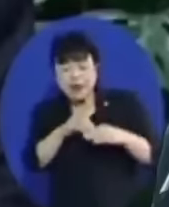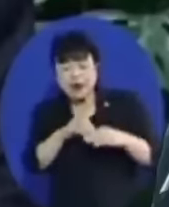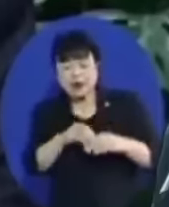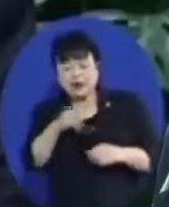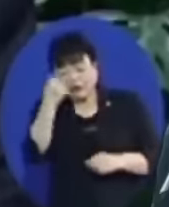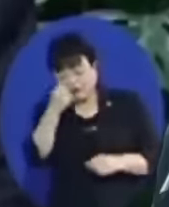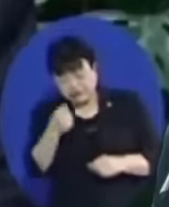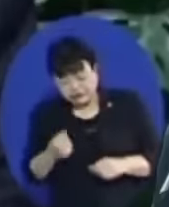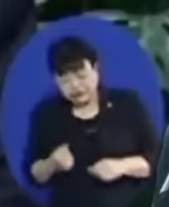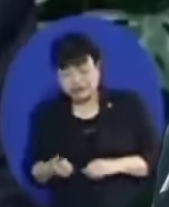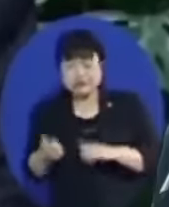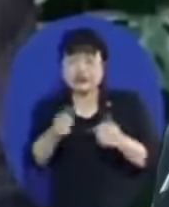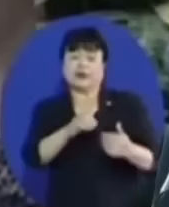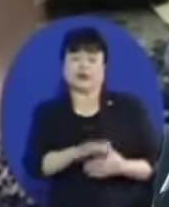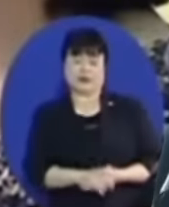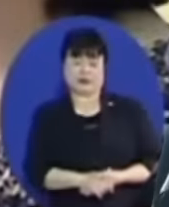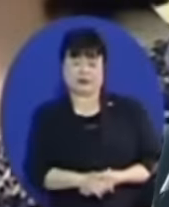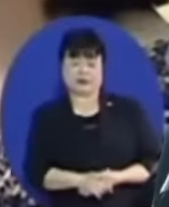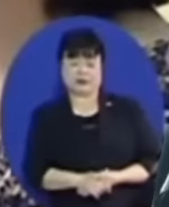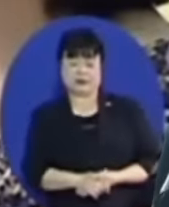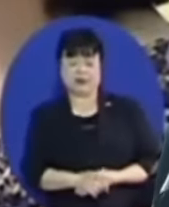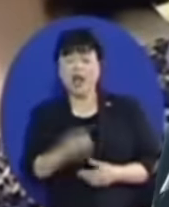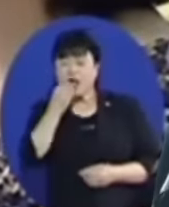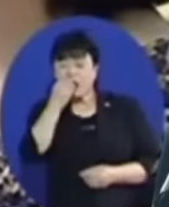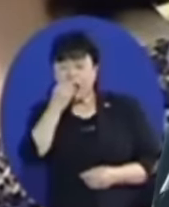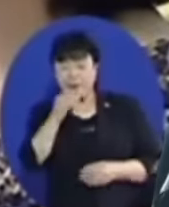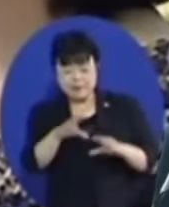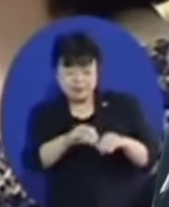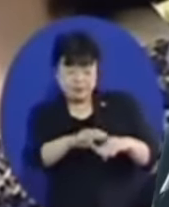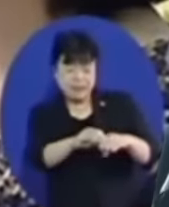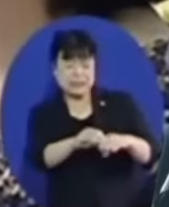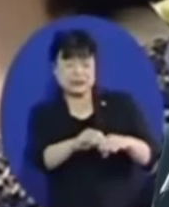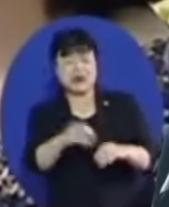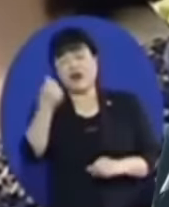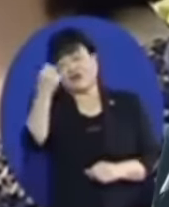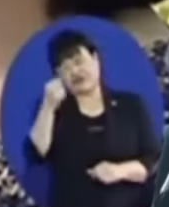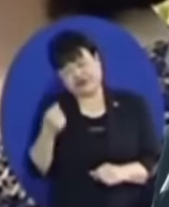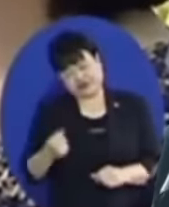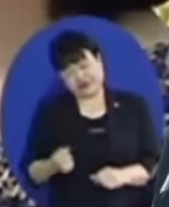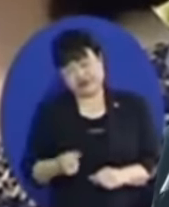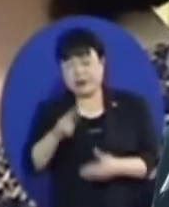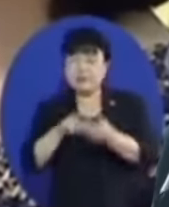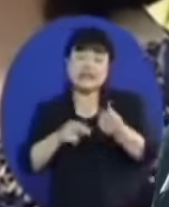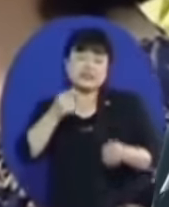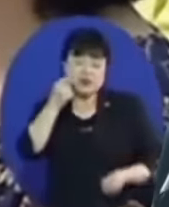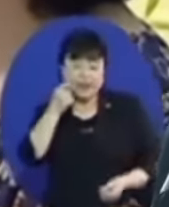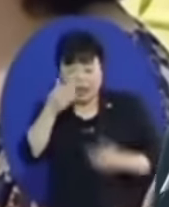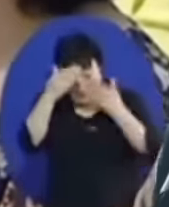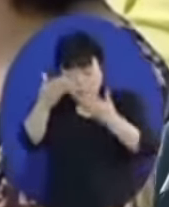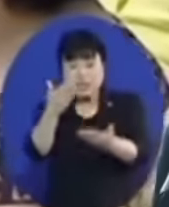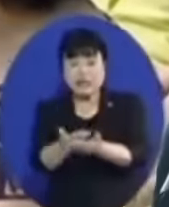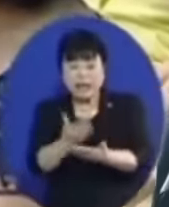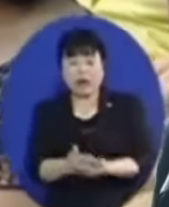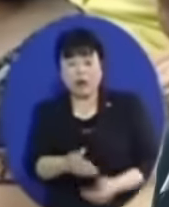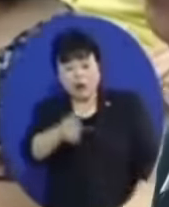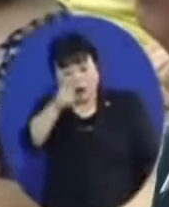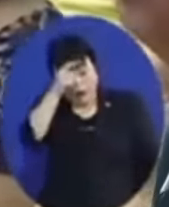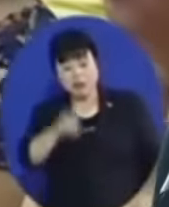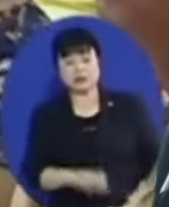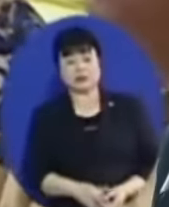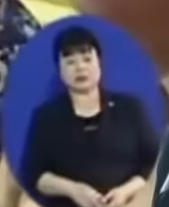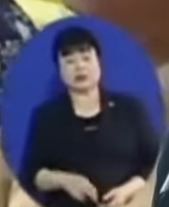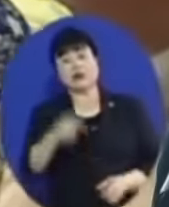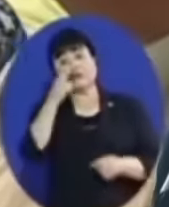않습니까? 와서 자꾸 뚫어지는 와가 만져가 뚫어놓고 아이고 이건 못 팔겠네 먹어야지 그러면서 줄